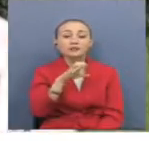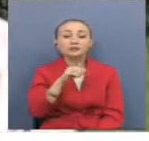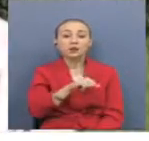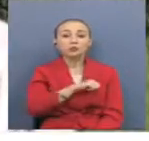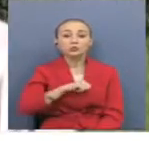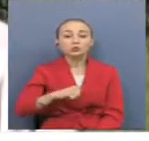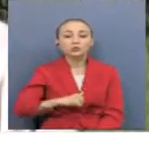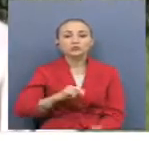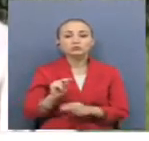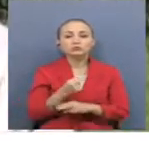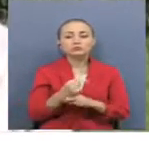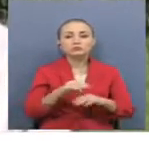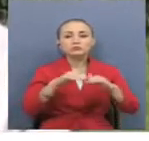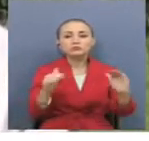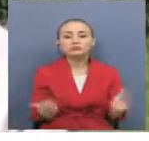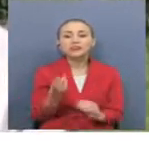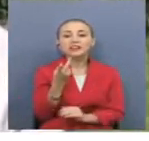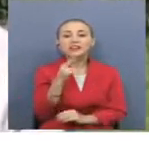бұрған. Бизнес жоспар жасап,